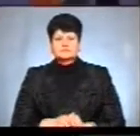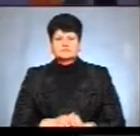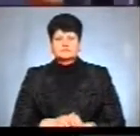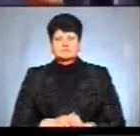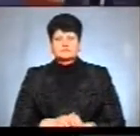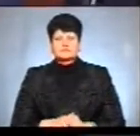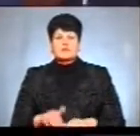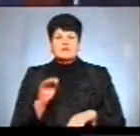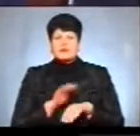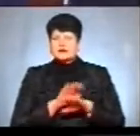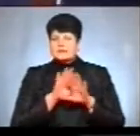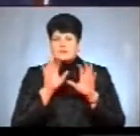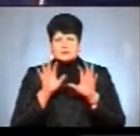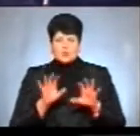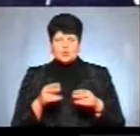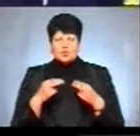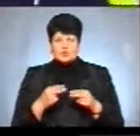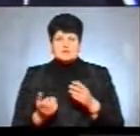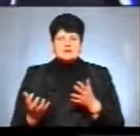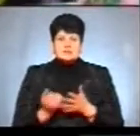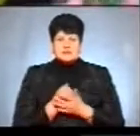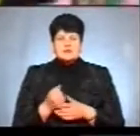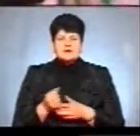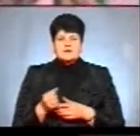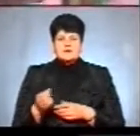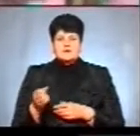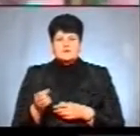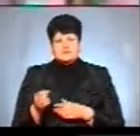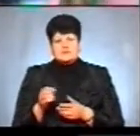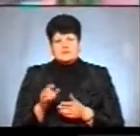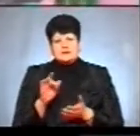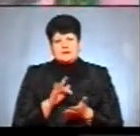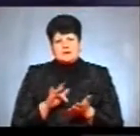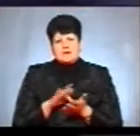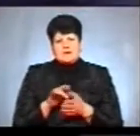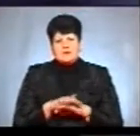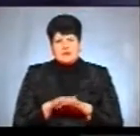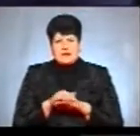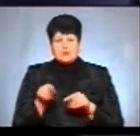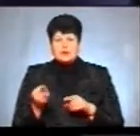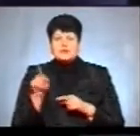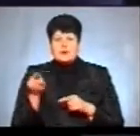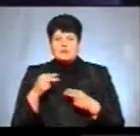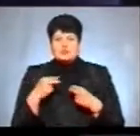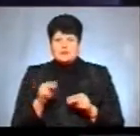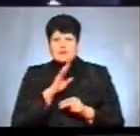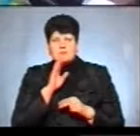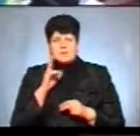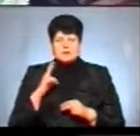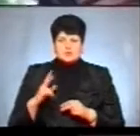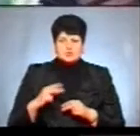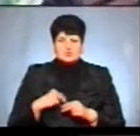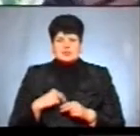Факт незаконного продажу первоцвітів виявили і в районі центрального міського ринку. Підсніжники тут продавали мати з донькою із села